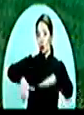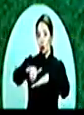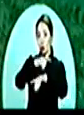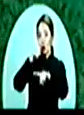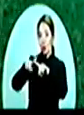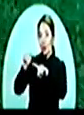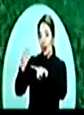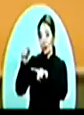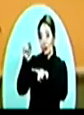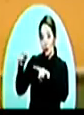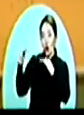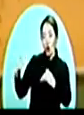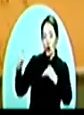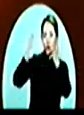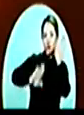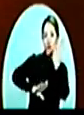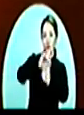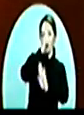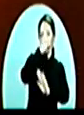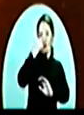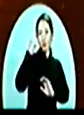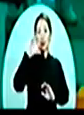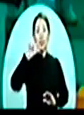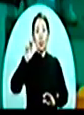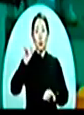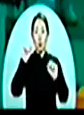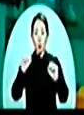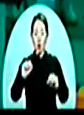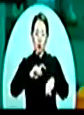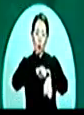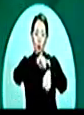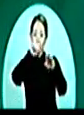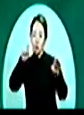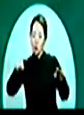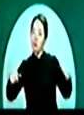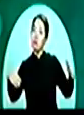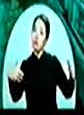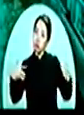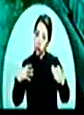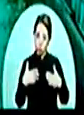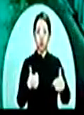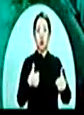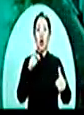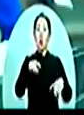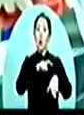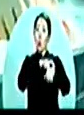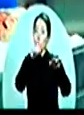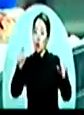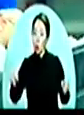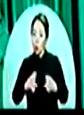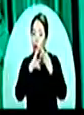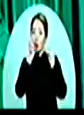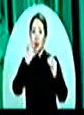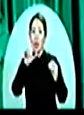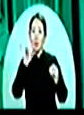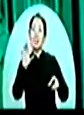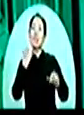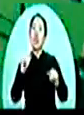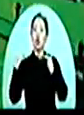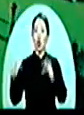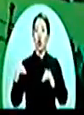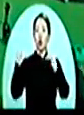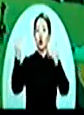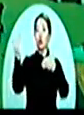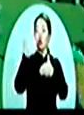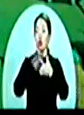Хүчин салбараа хөгжлийн тэргүүлэх салбар болгон зарласнаас хойш баггүй хугацаа өнгөрөөд байна. Энэ хугацаанд энэхүү бүтээгч салбар хэрхэн хөгжилд